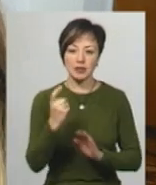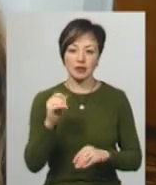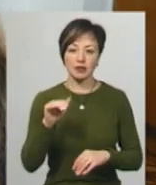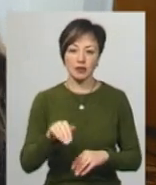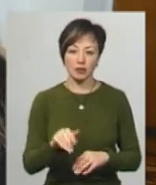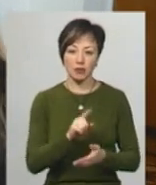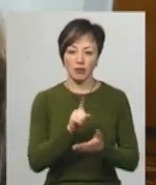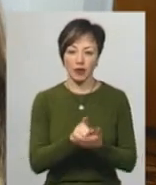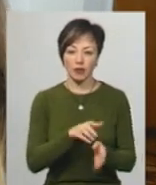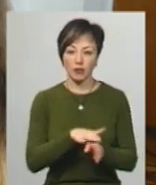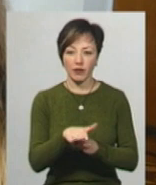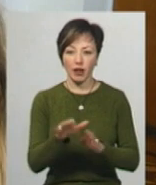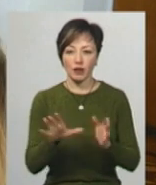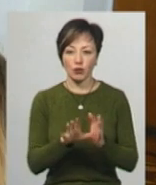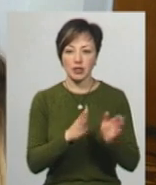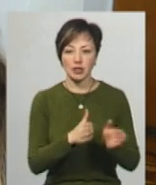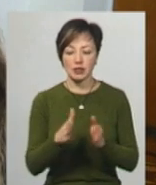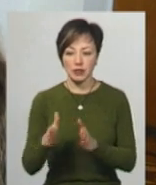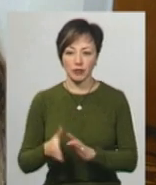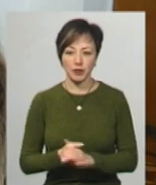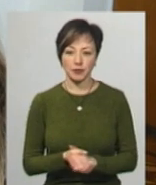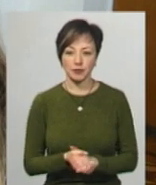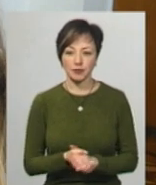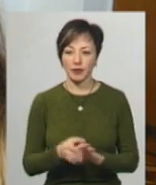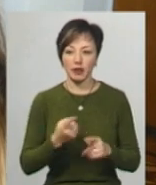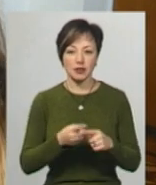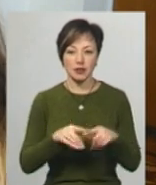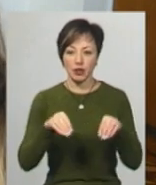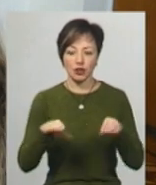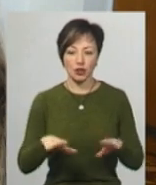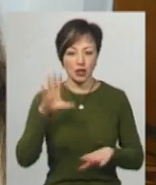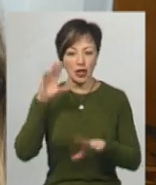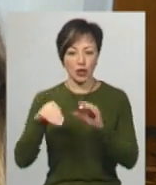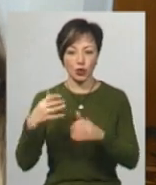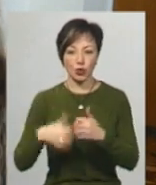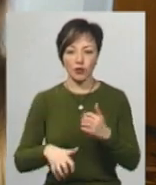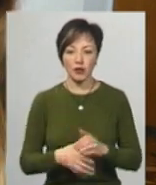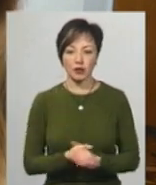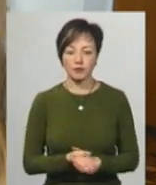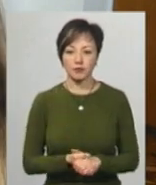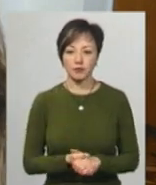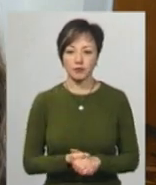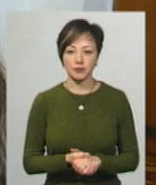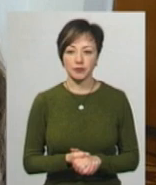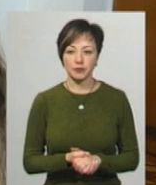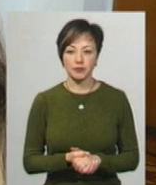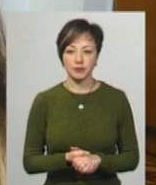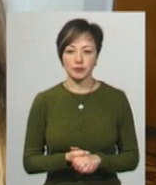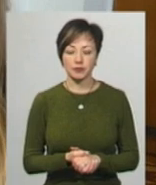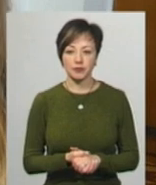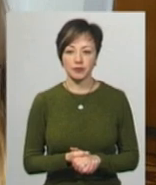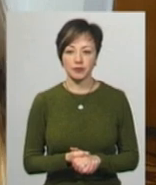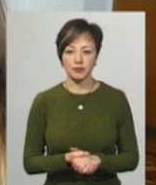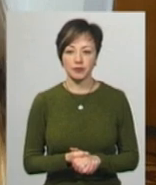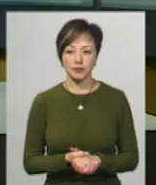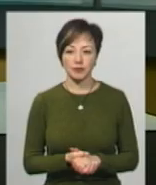тисяч, і вони мають відбуватися в електронній системі. Це рішення ігнорували замовники от в форматі нашого